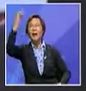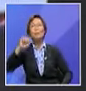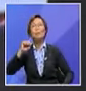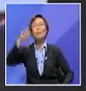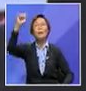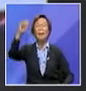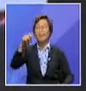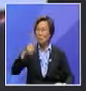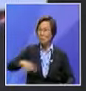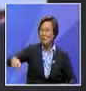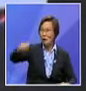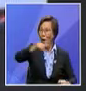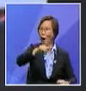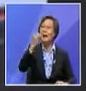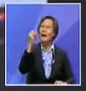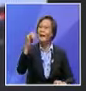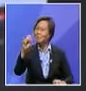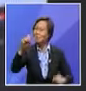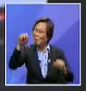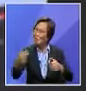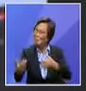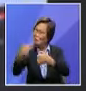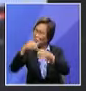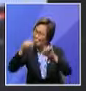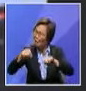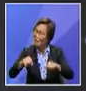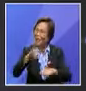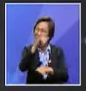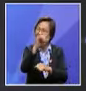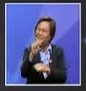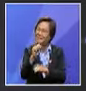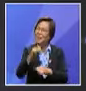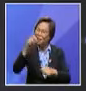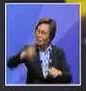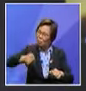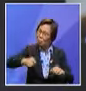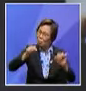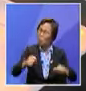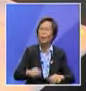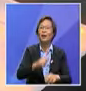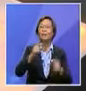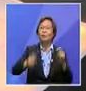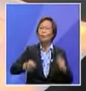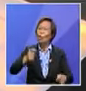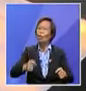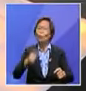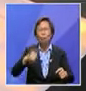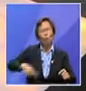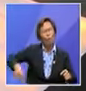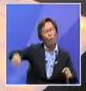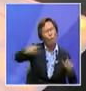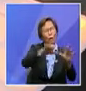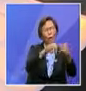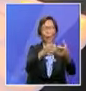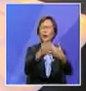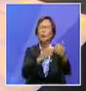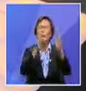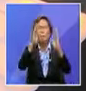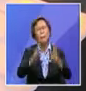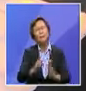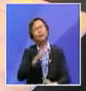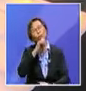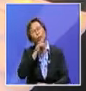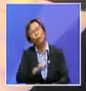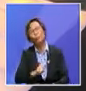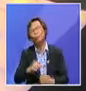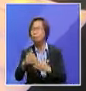Okay. Ini mungkin saudara Ismail boleh masuklah. Cantik-cantik. Itu sebenarnya peluang kepada semua generasi dan semua golongan, tidak mengira bangsa, umur dan